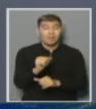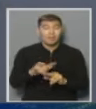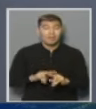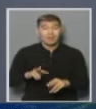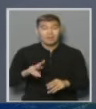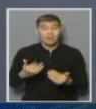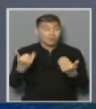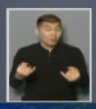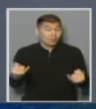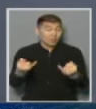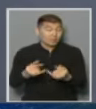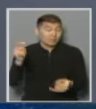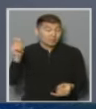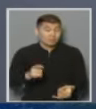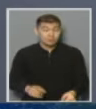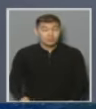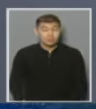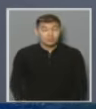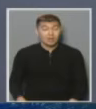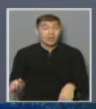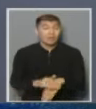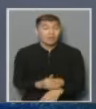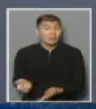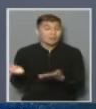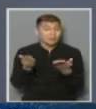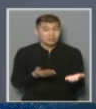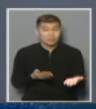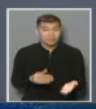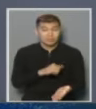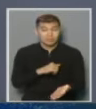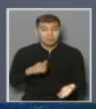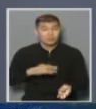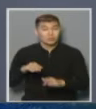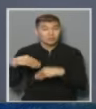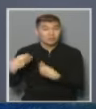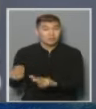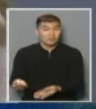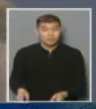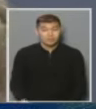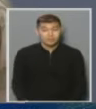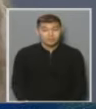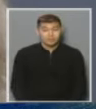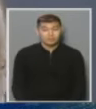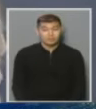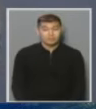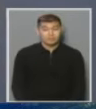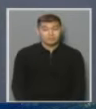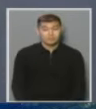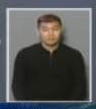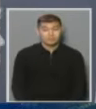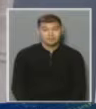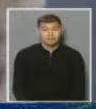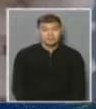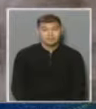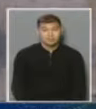Мәриям бүгін бізде қонақта. Қош келдің, Мәриям. Тәжді өзіңе табыстайық. Тіпті өзіңе көркіңді ашып, жарасып